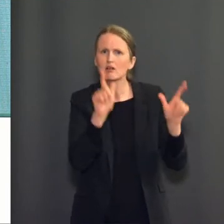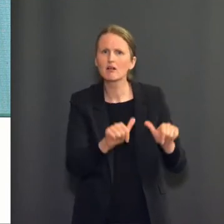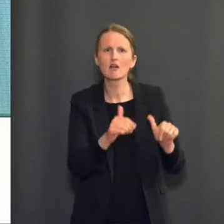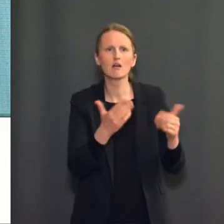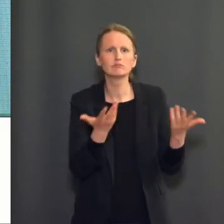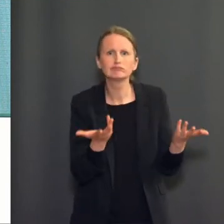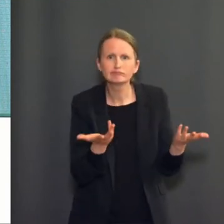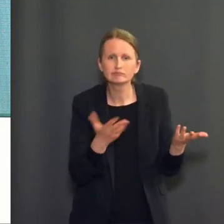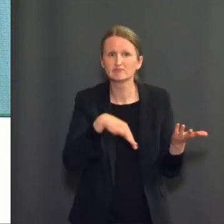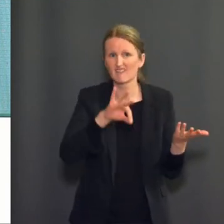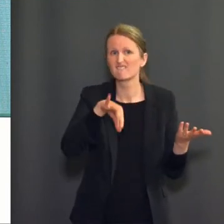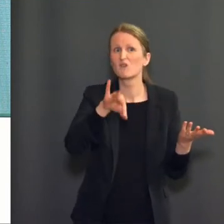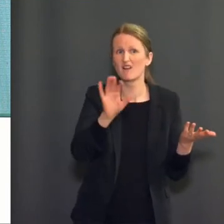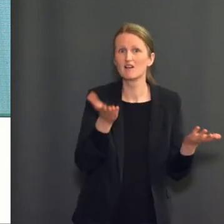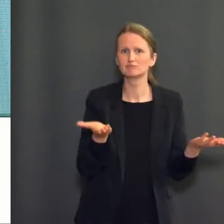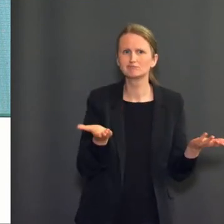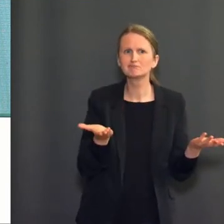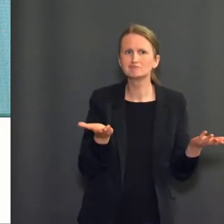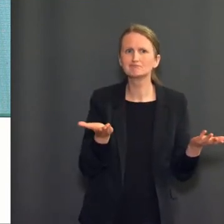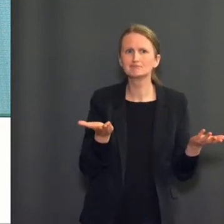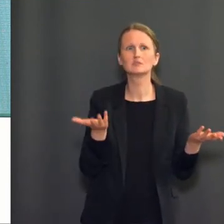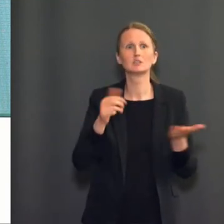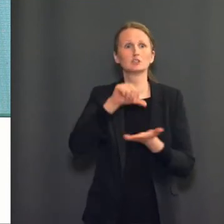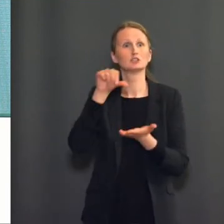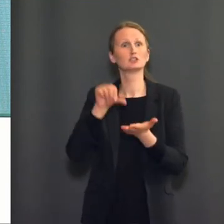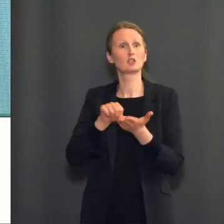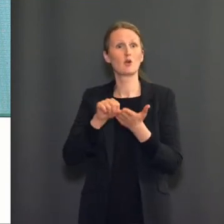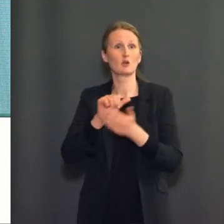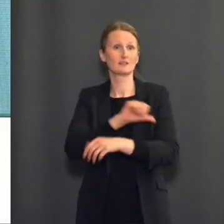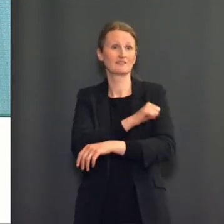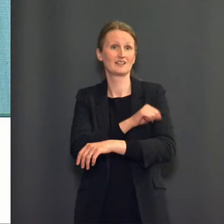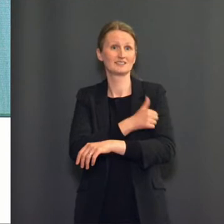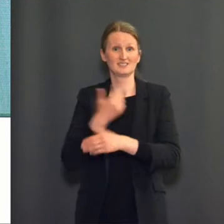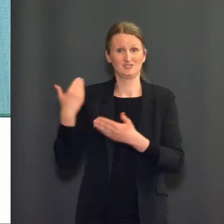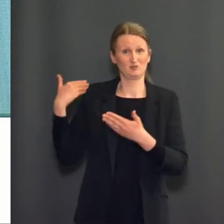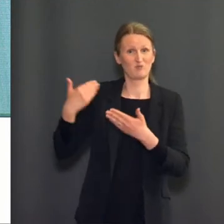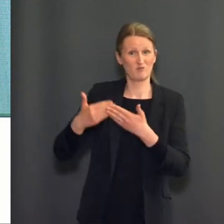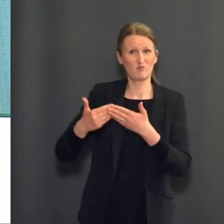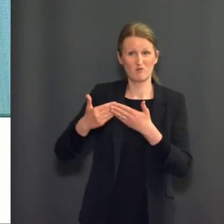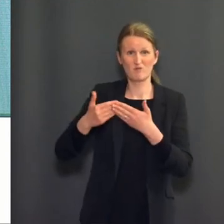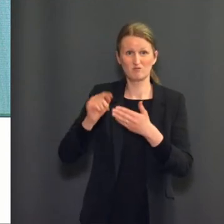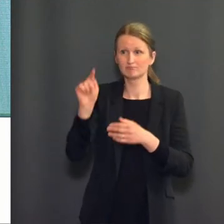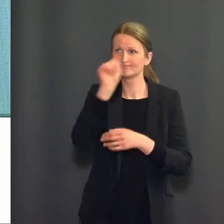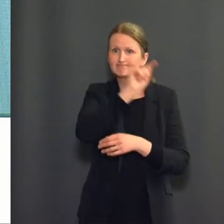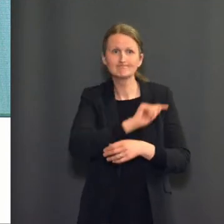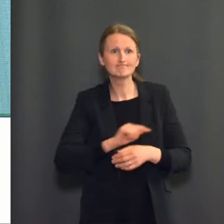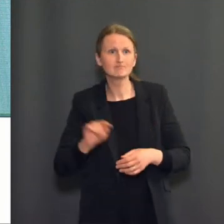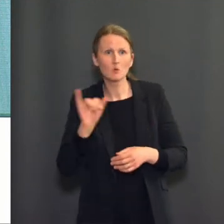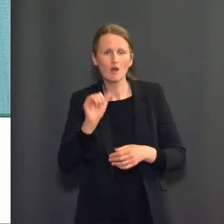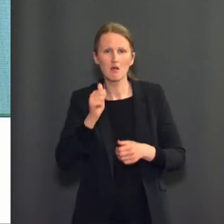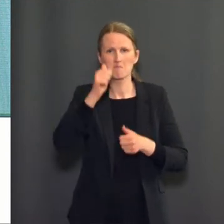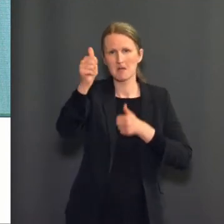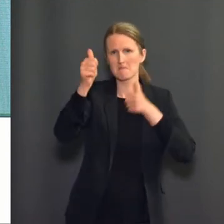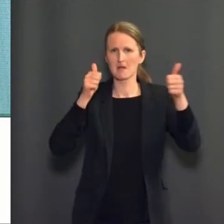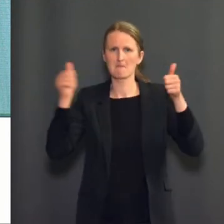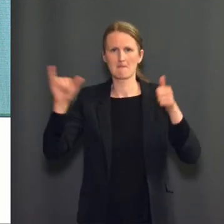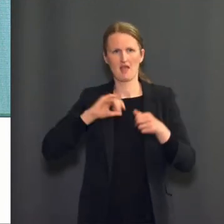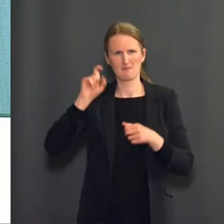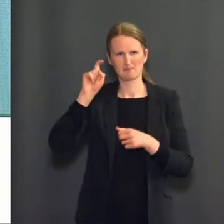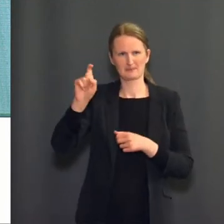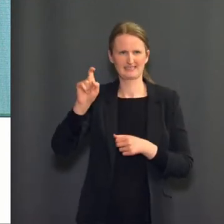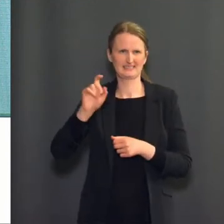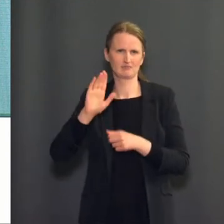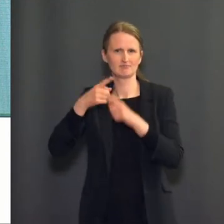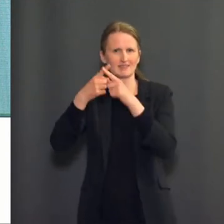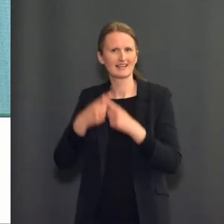Jusqu'ici, chaque centre de vaccination établissait sa propre liste de réserve. Cette